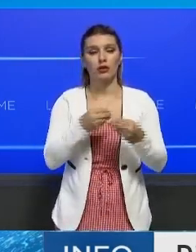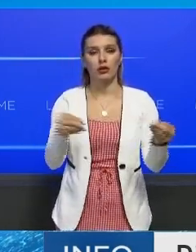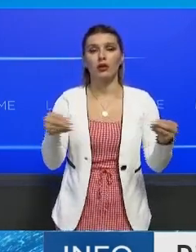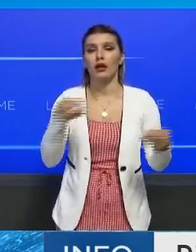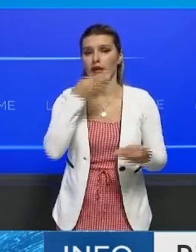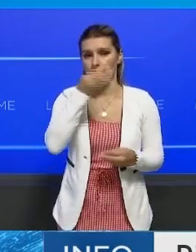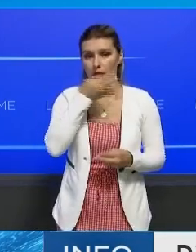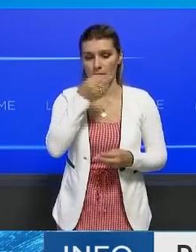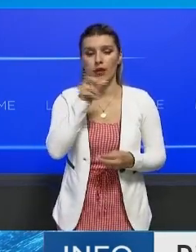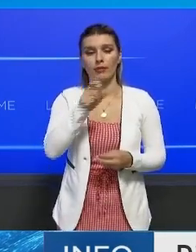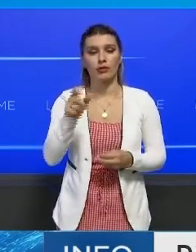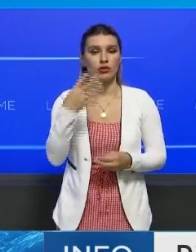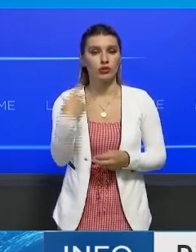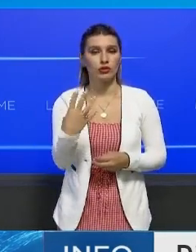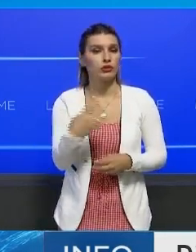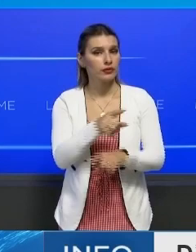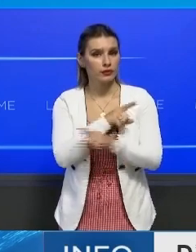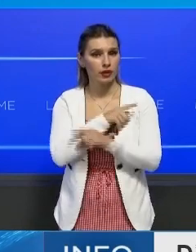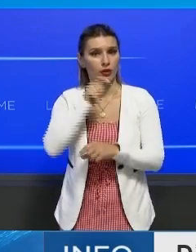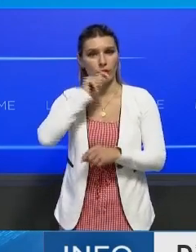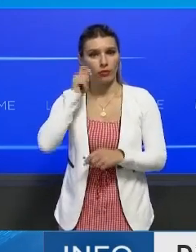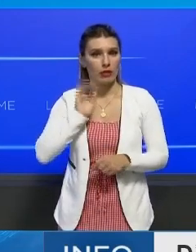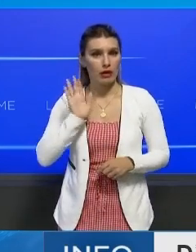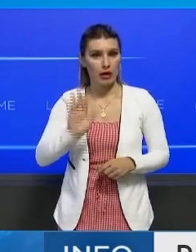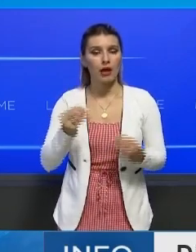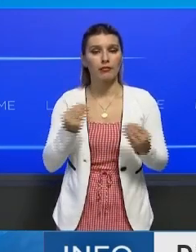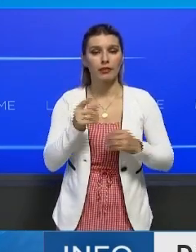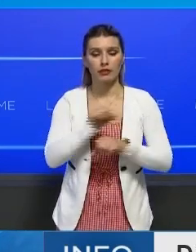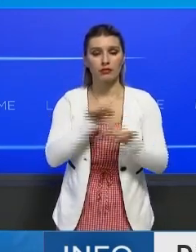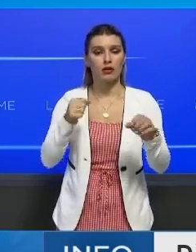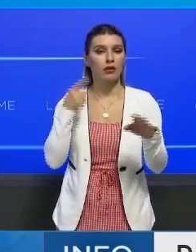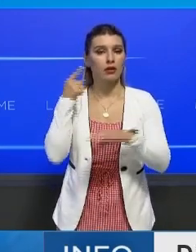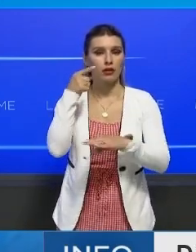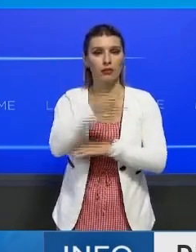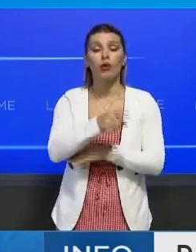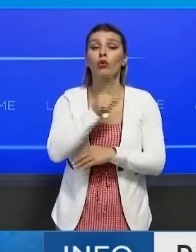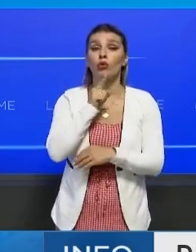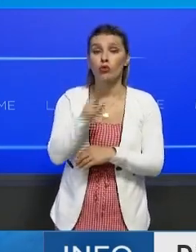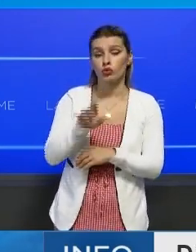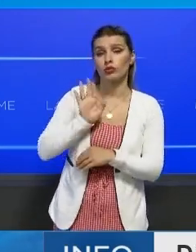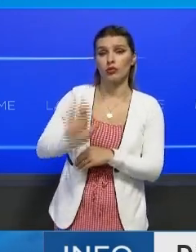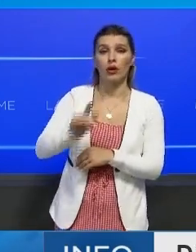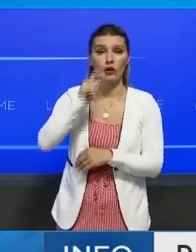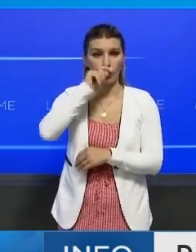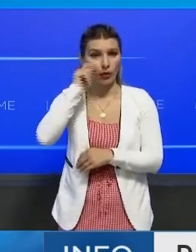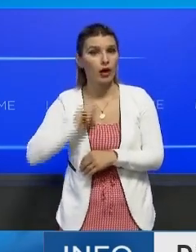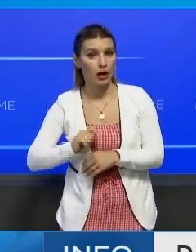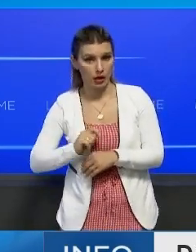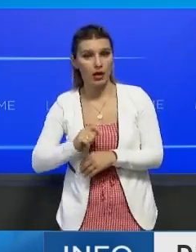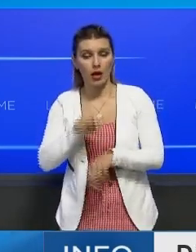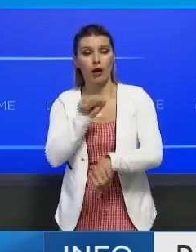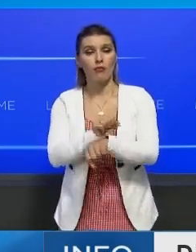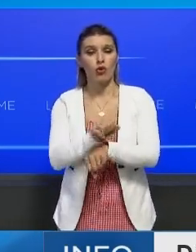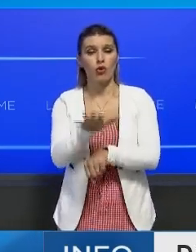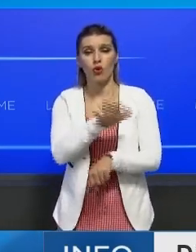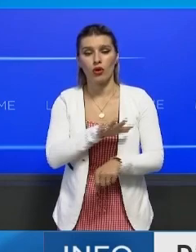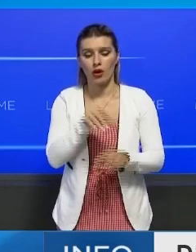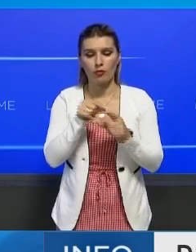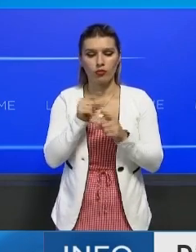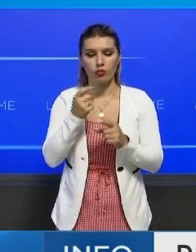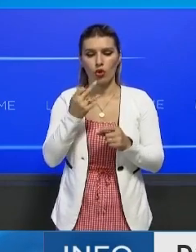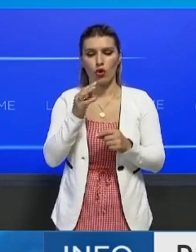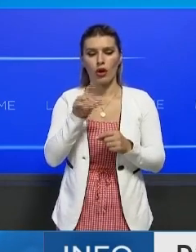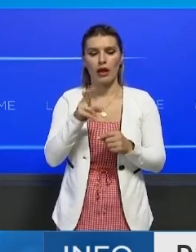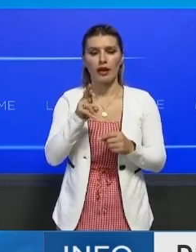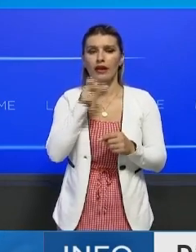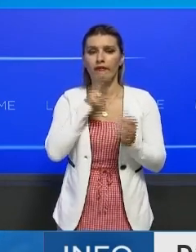vdekjen e 40 të burgosurve Ukrainas si pasoj e granatimeve nga ana e forcave ukrainase të një burgu në Olenivka, që ndodhet